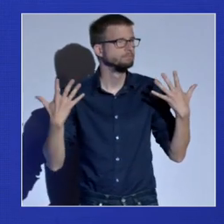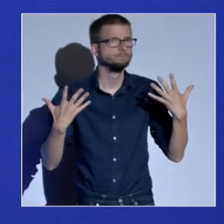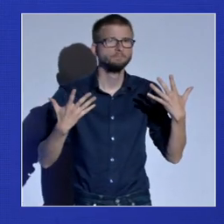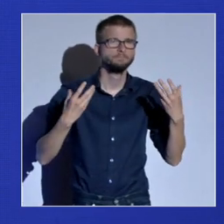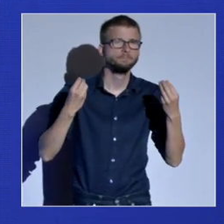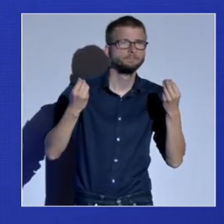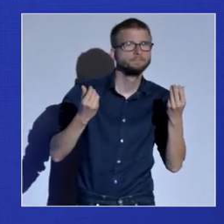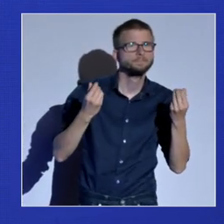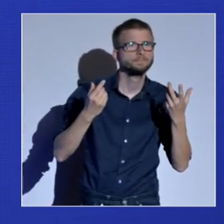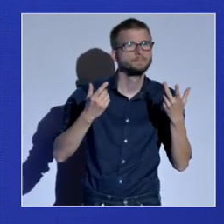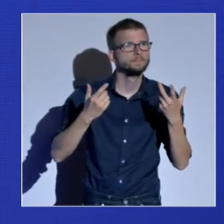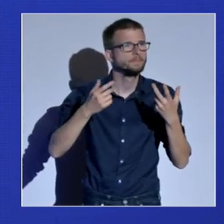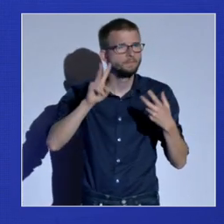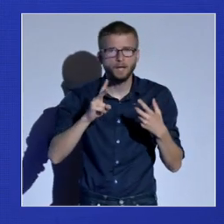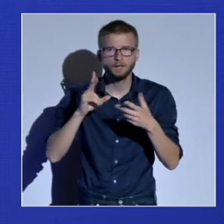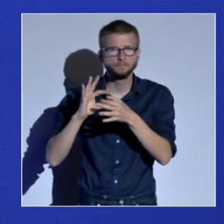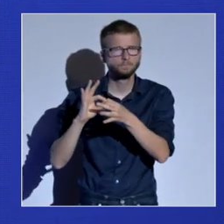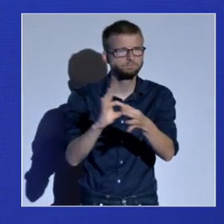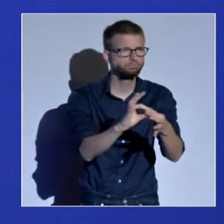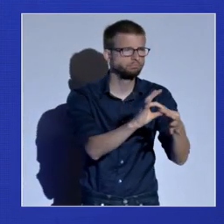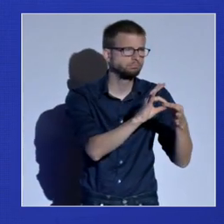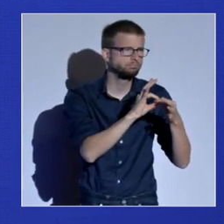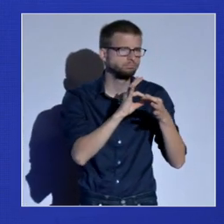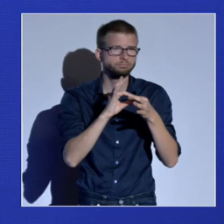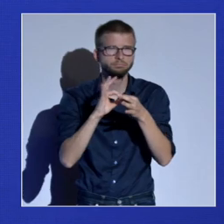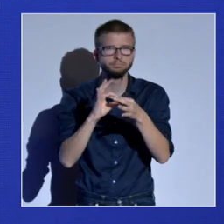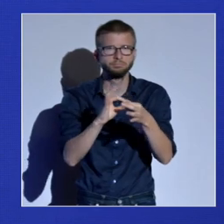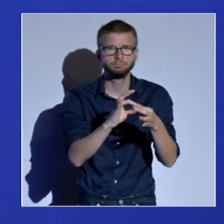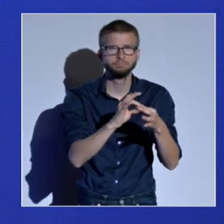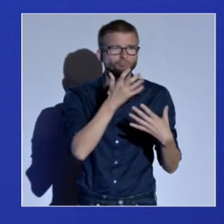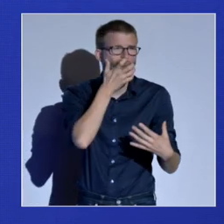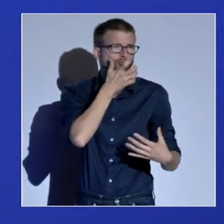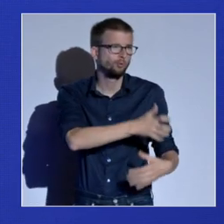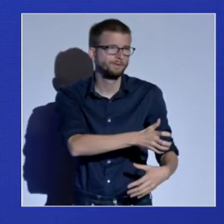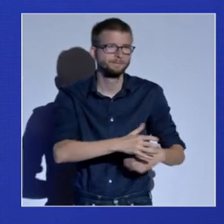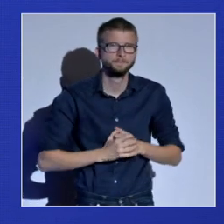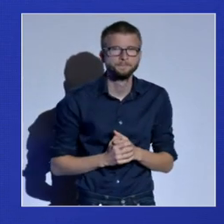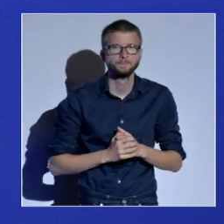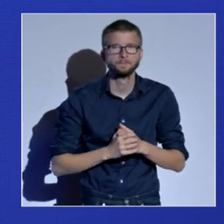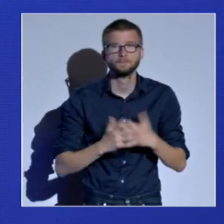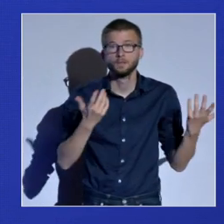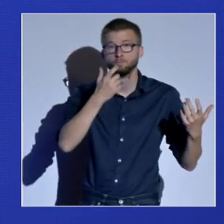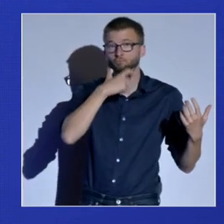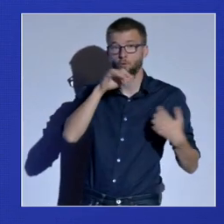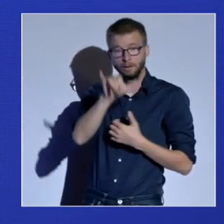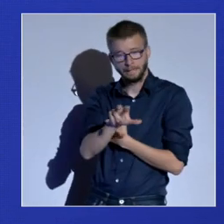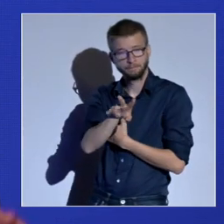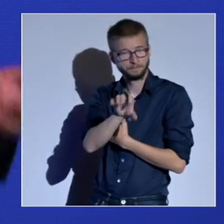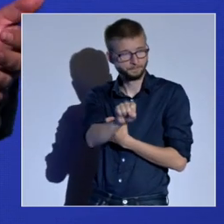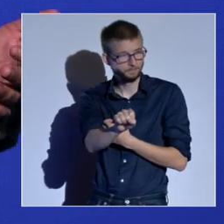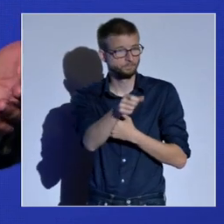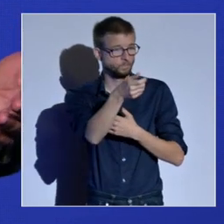et de familière fraternité à peu près quelque chose comme ça alors Jean-Yves toi qui a été